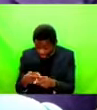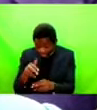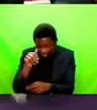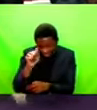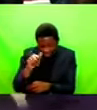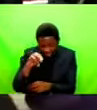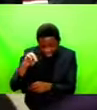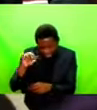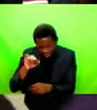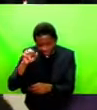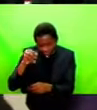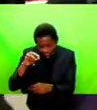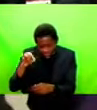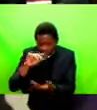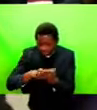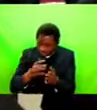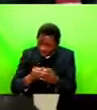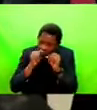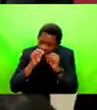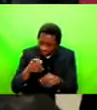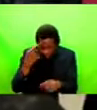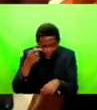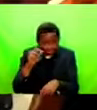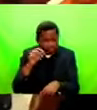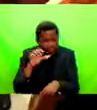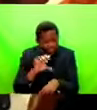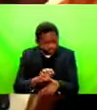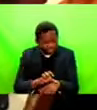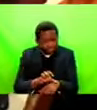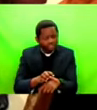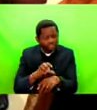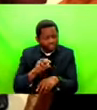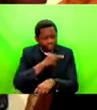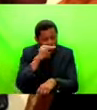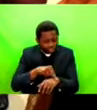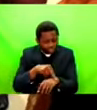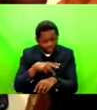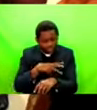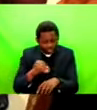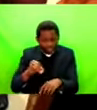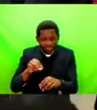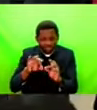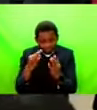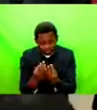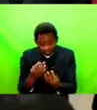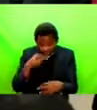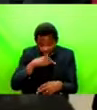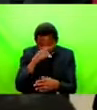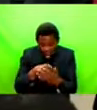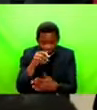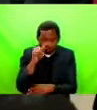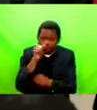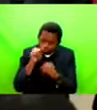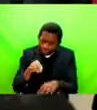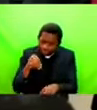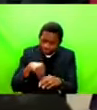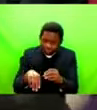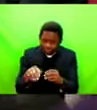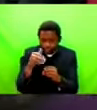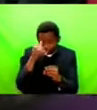enshira. Hallelujah. Ema asore omae eni ebusunya. Ewe ye shiramo. Hallelujah. Wenyami echa. Ewe ye